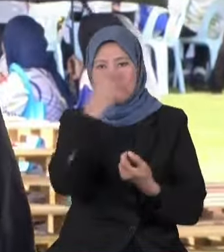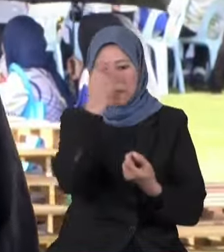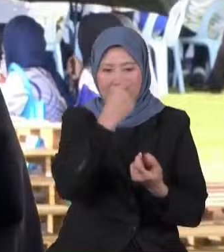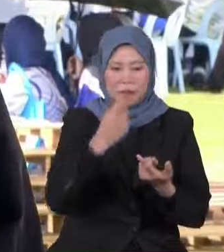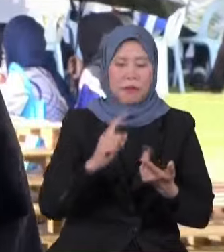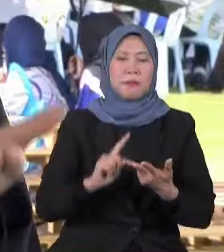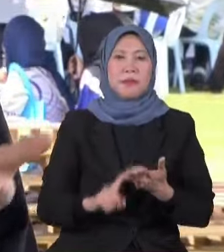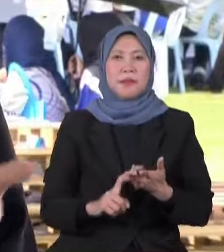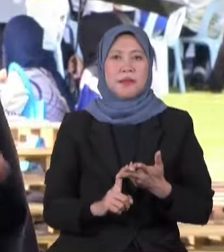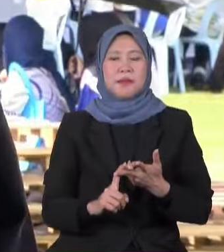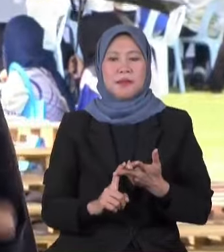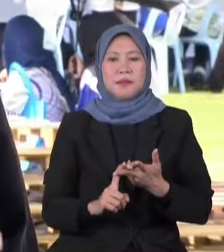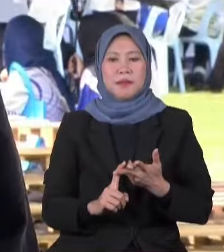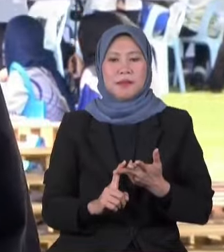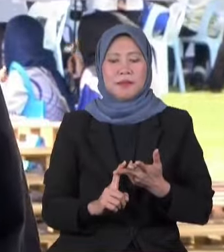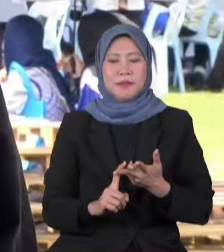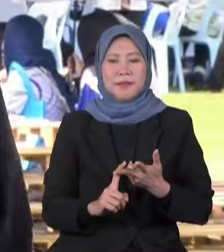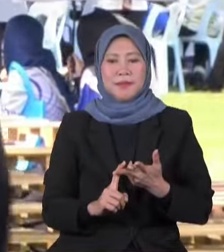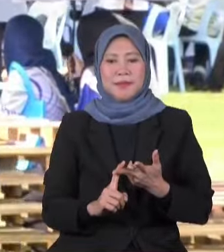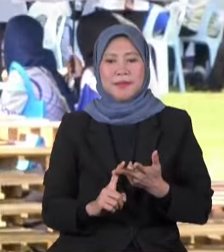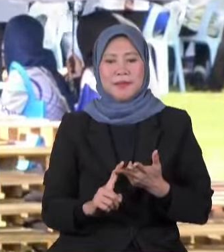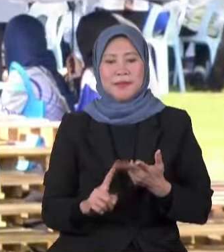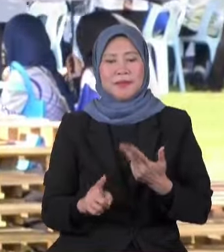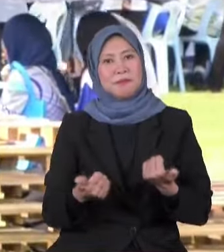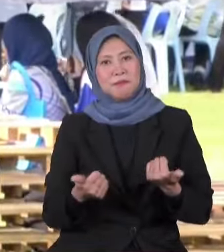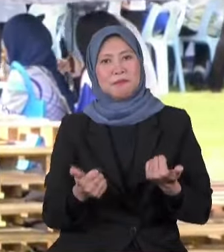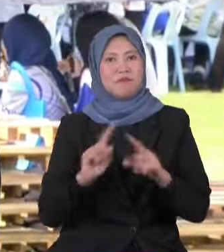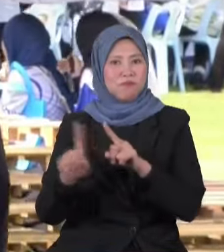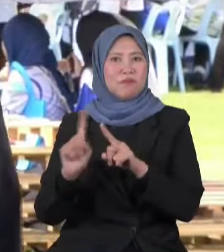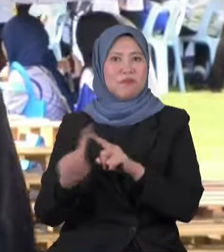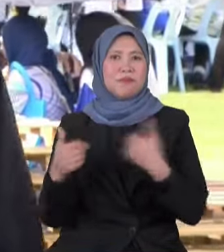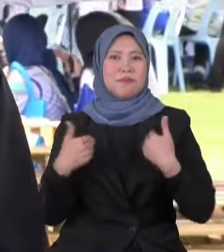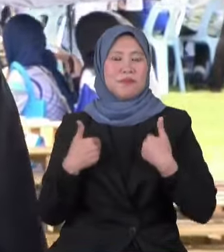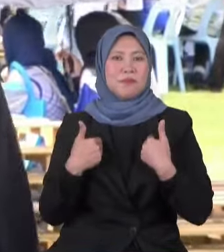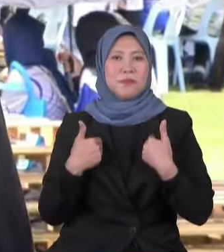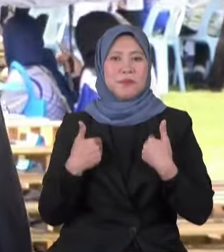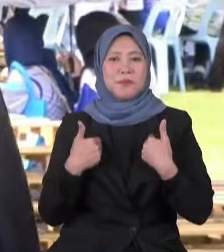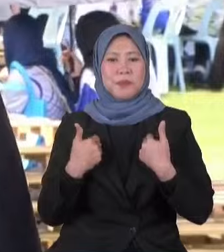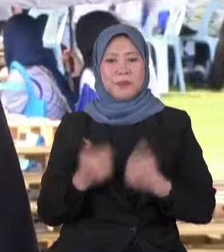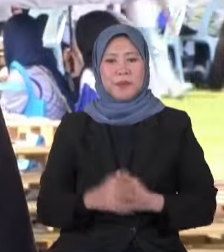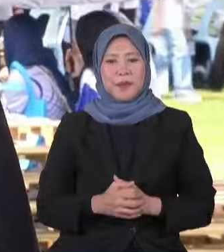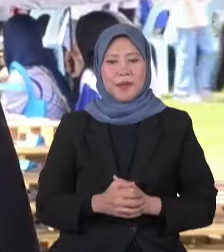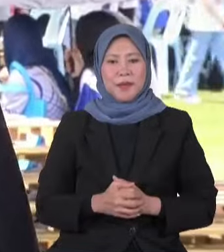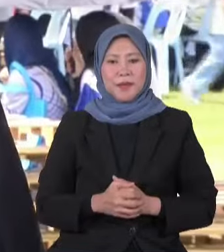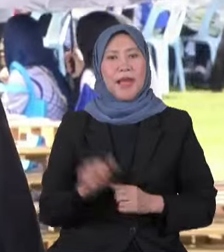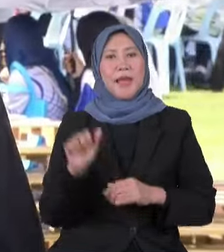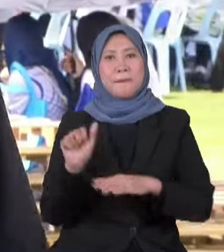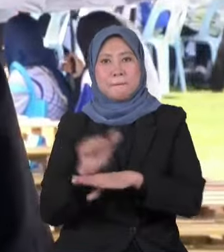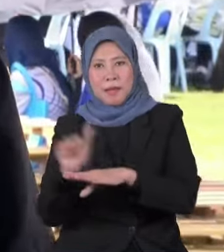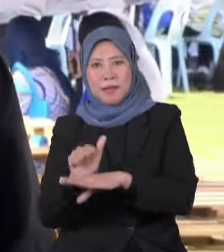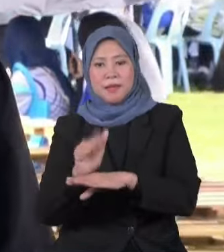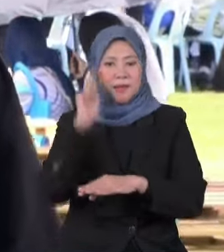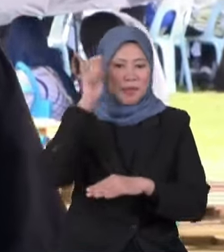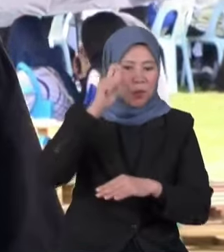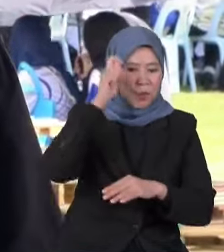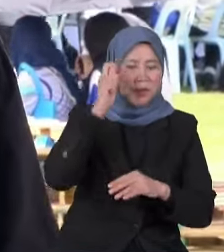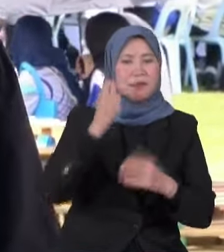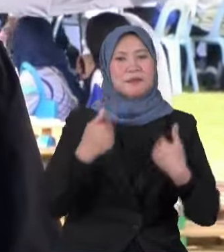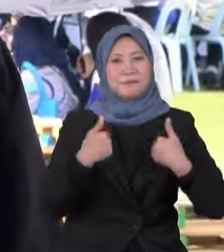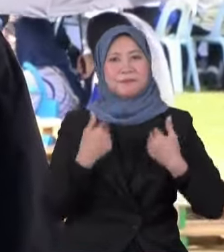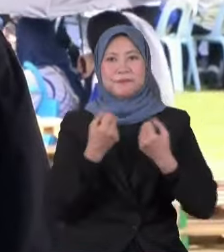sediakan pengajaran yang sangat efektif lah dengan 30% teori dan 70% amali. Ya, terbaik sekali Izzy.